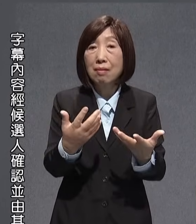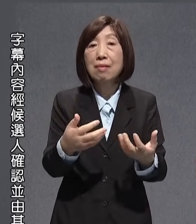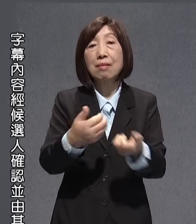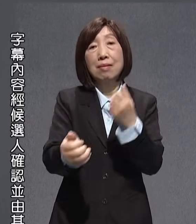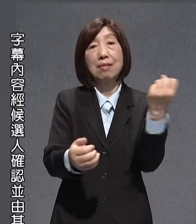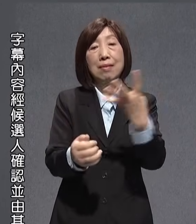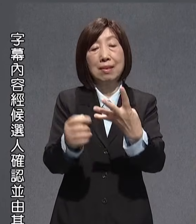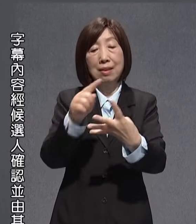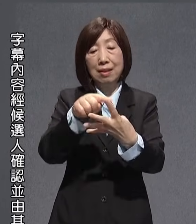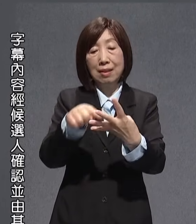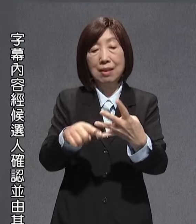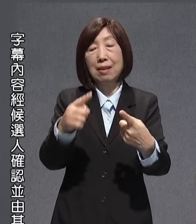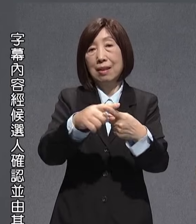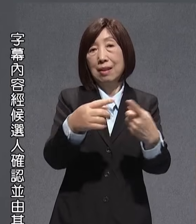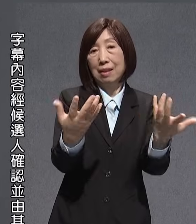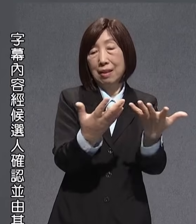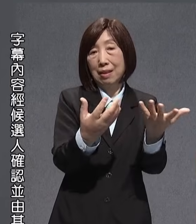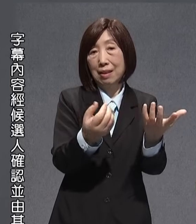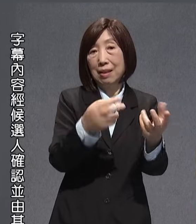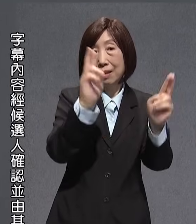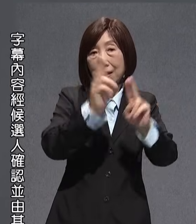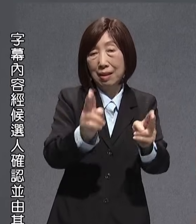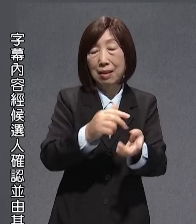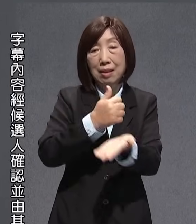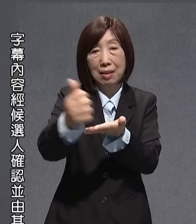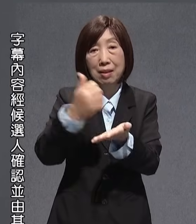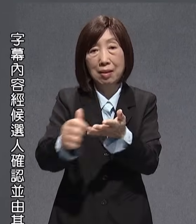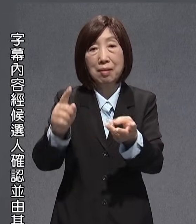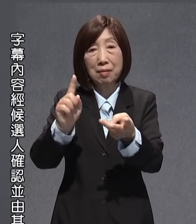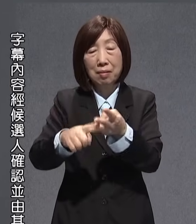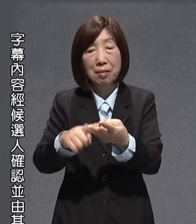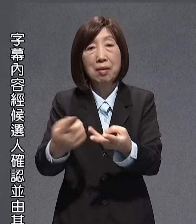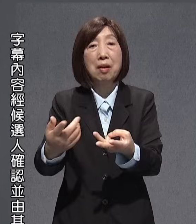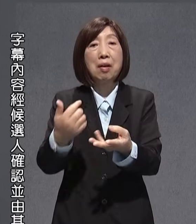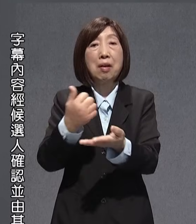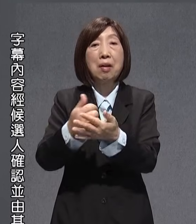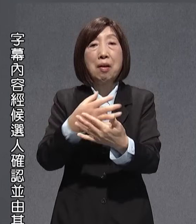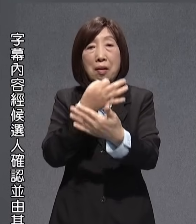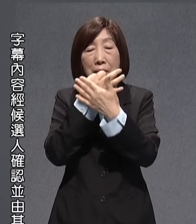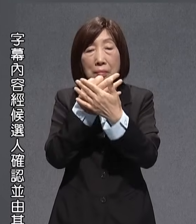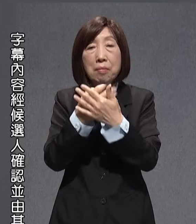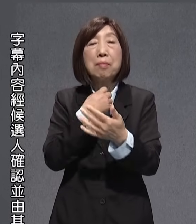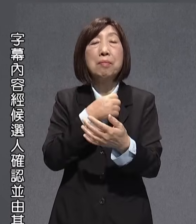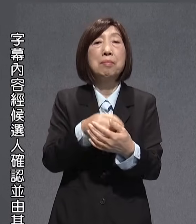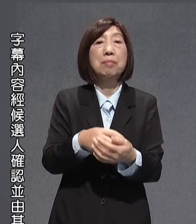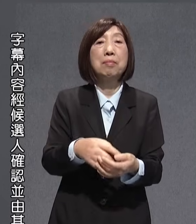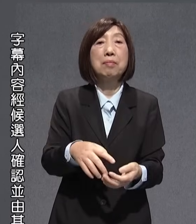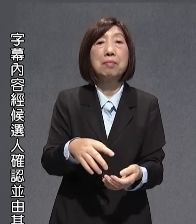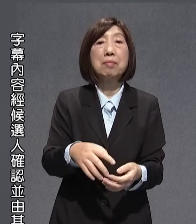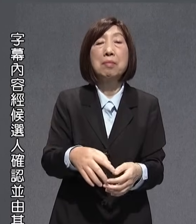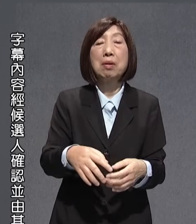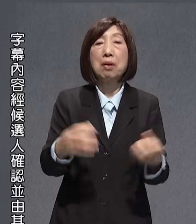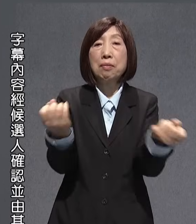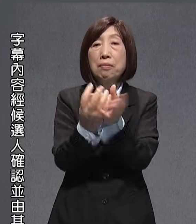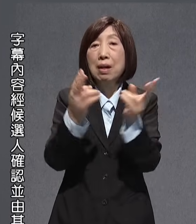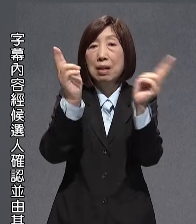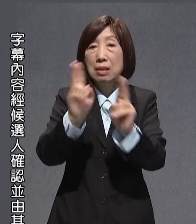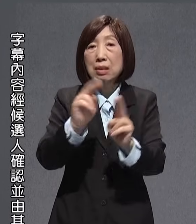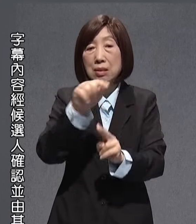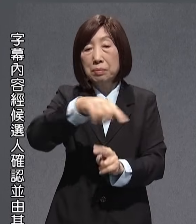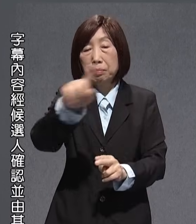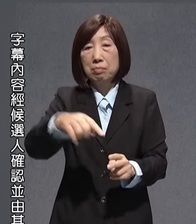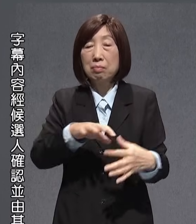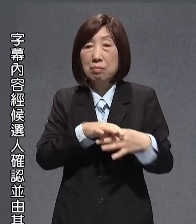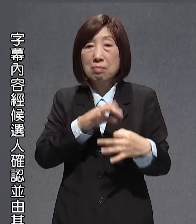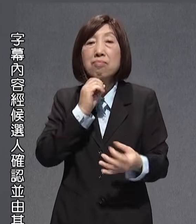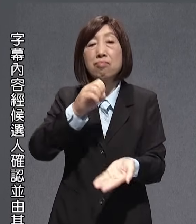论：发电、输电、储电跟节电。讲到发电，这个就牵涉到大家目前最关心的